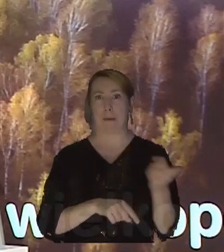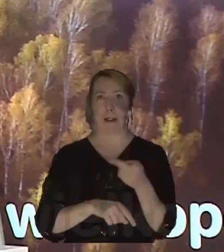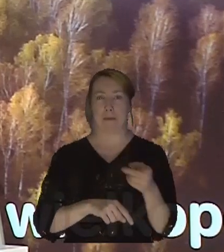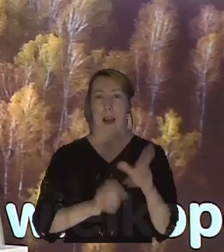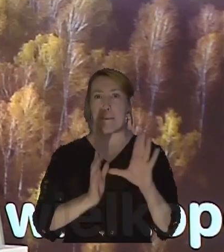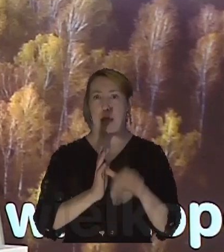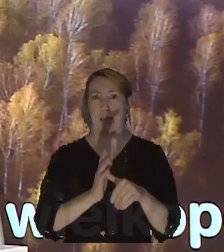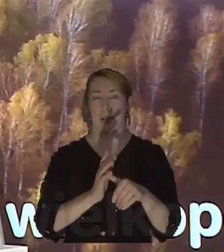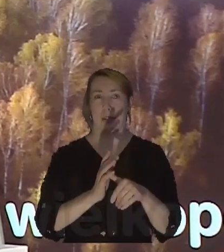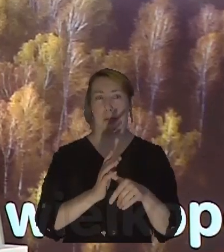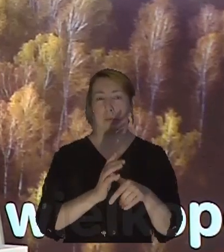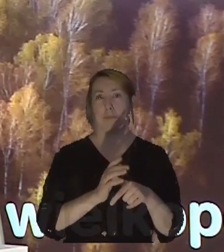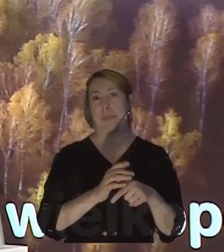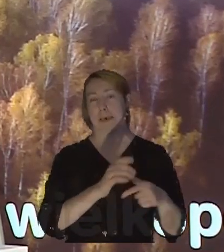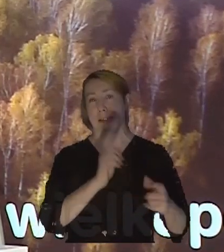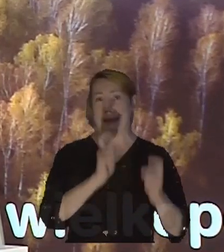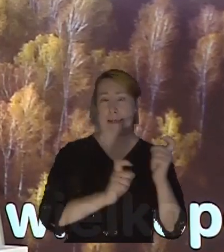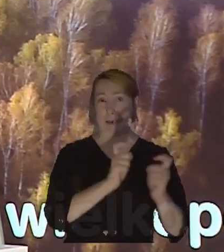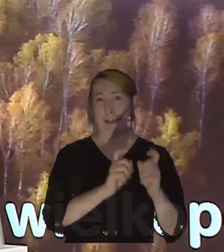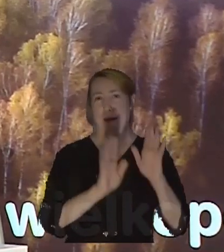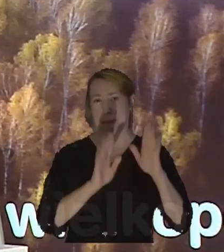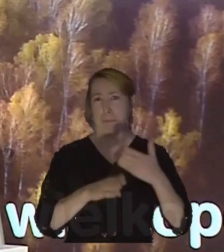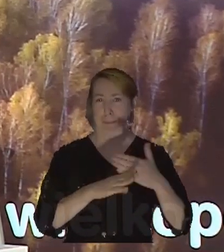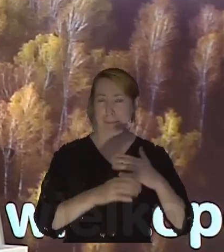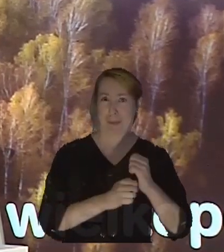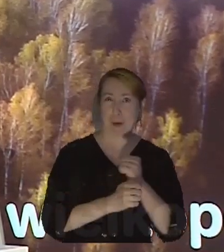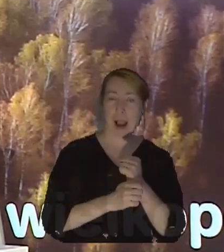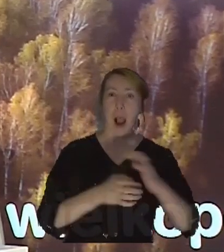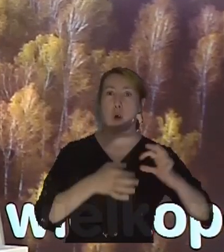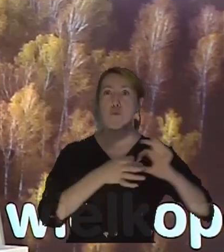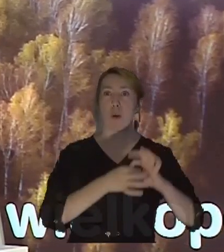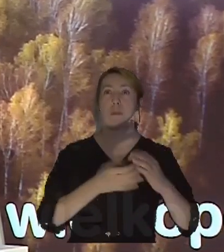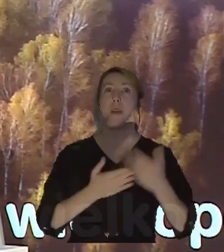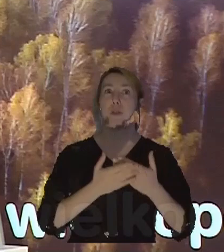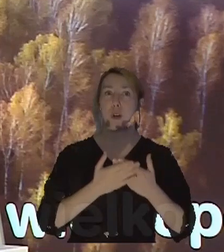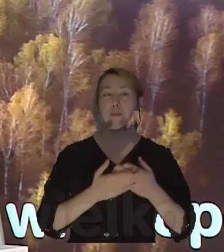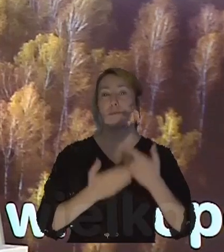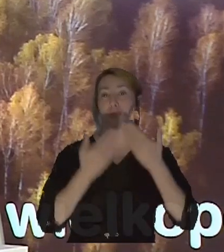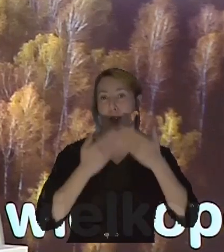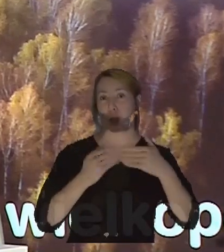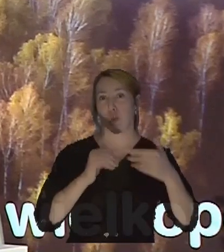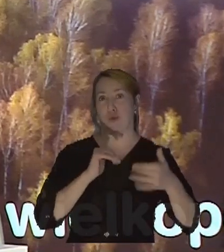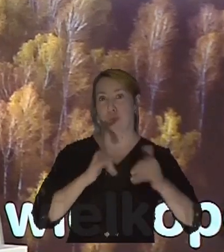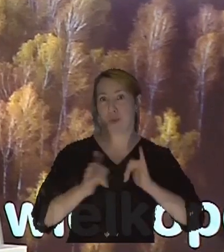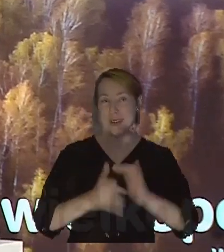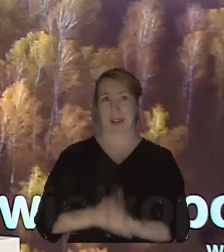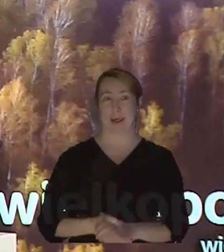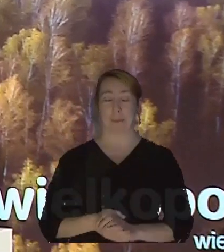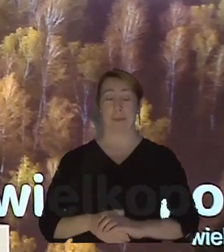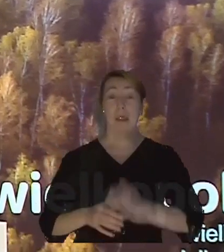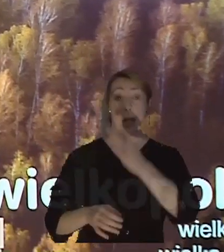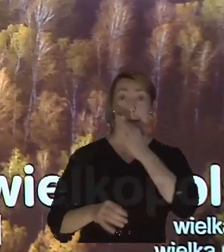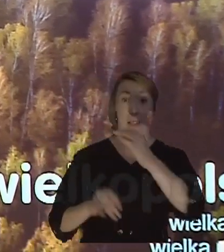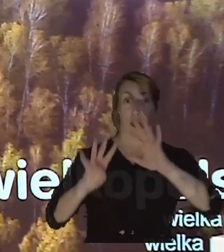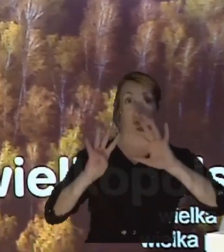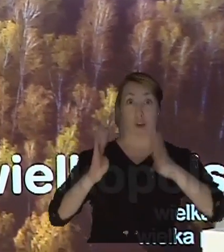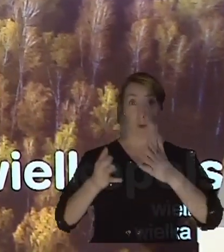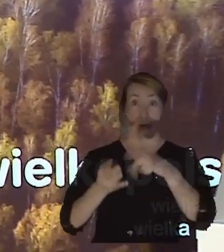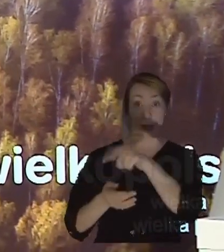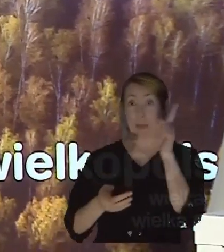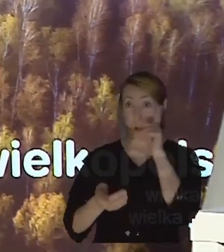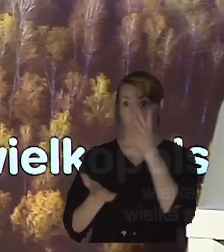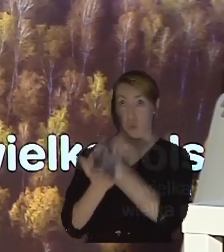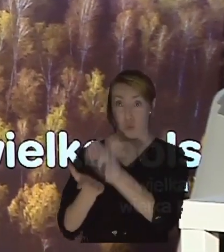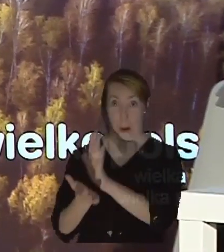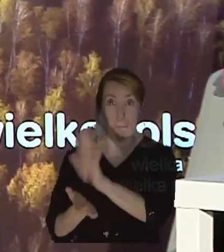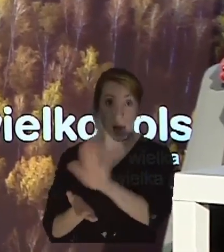coraz bardziej kochamy, a tą miłość spaja przede wszystkim turystyka. Pytanie dziewiąte i właśnie się już pojawiło na państwa